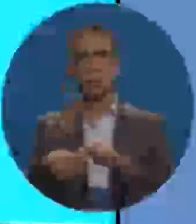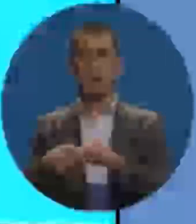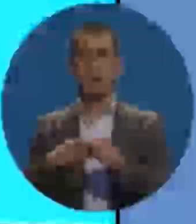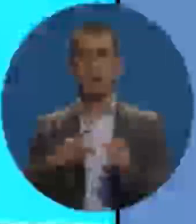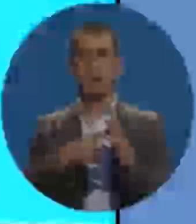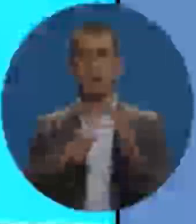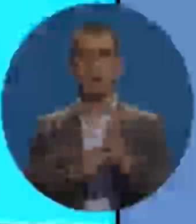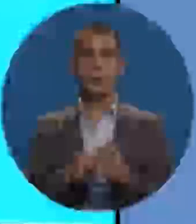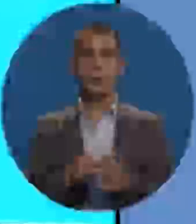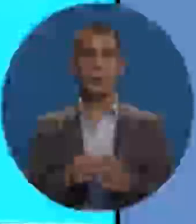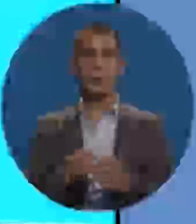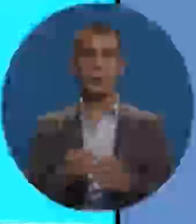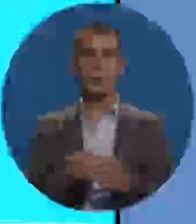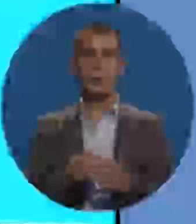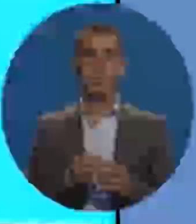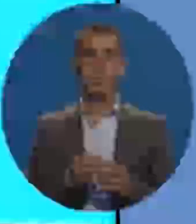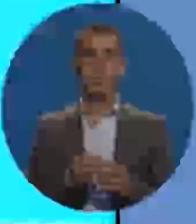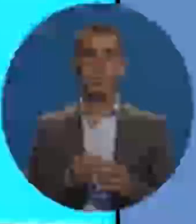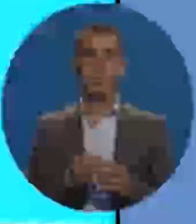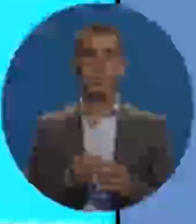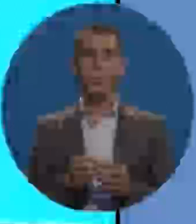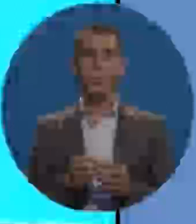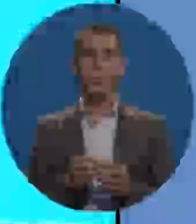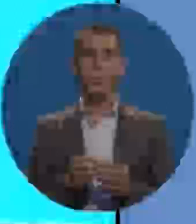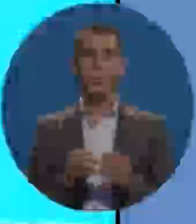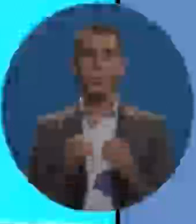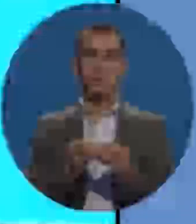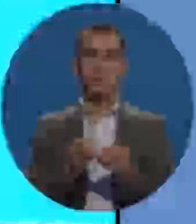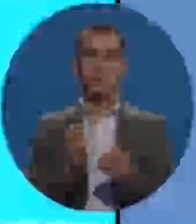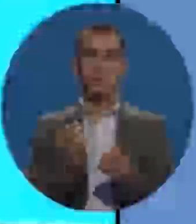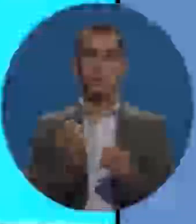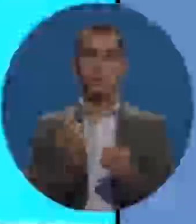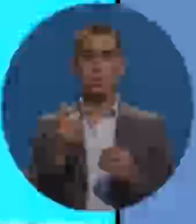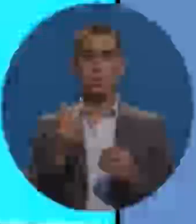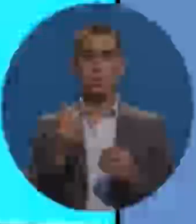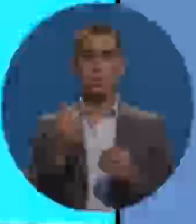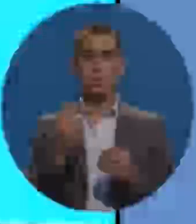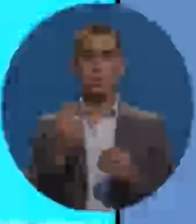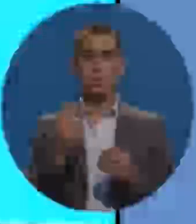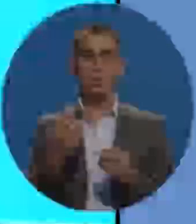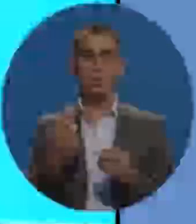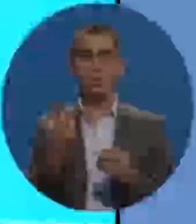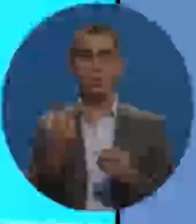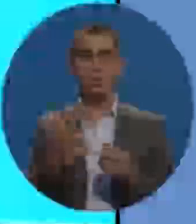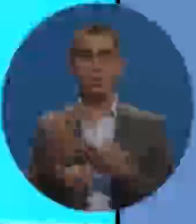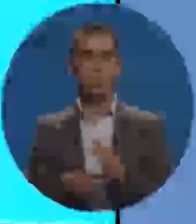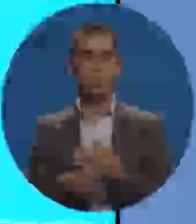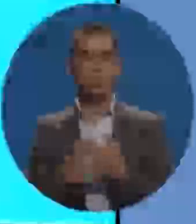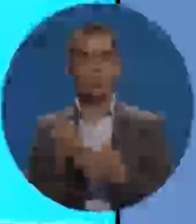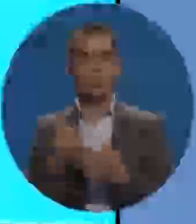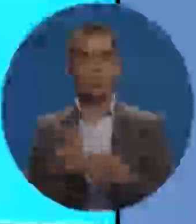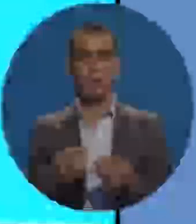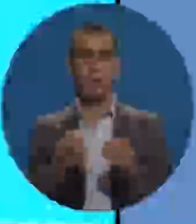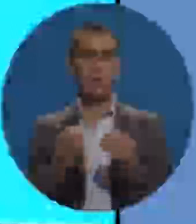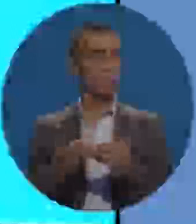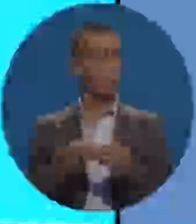Демек, гүллер алып келінген екен. Оның 3-тен 1 бөлегі гвоздика екен.